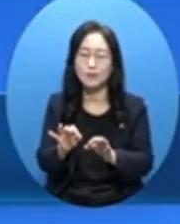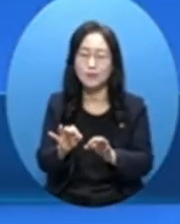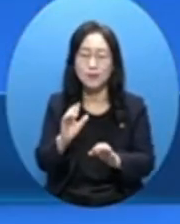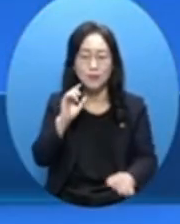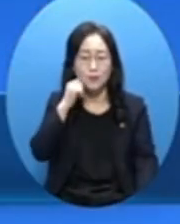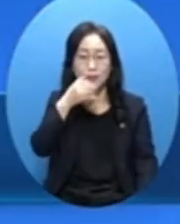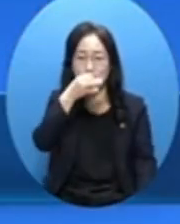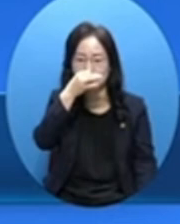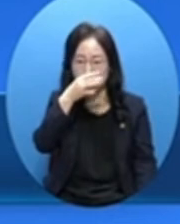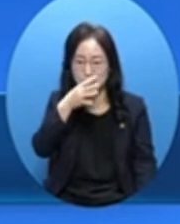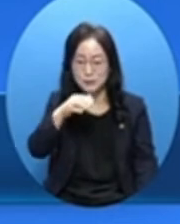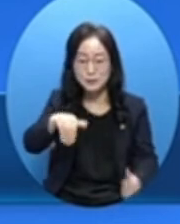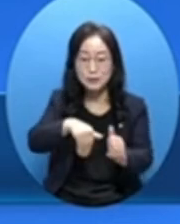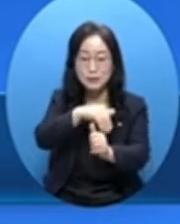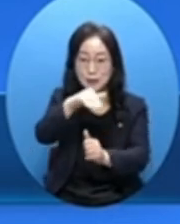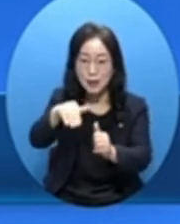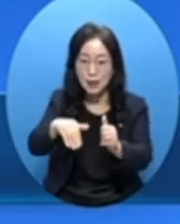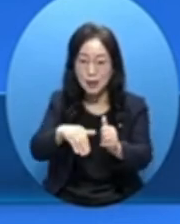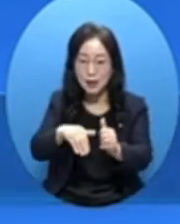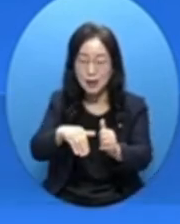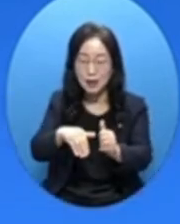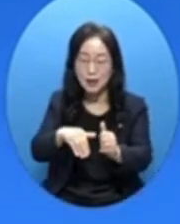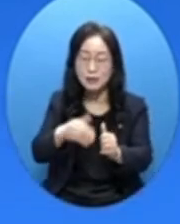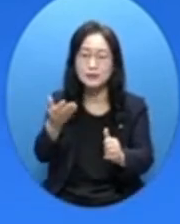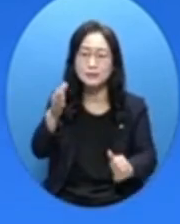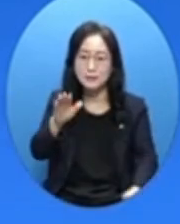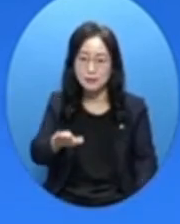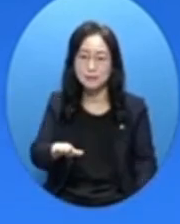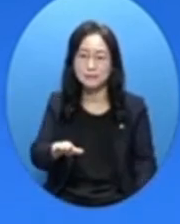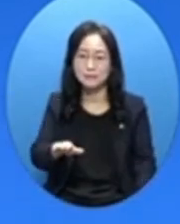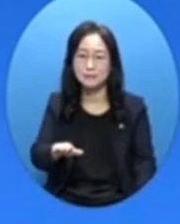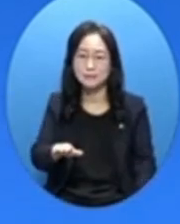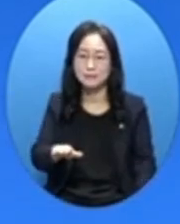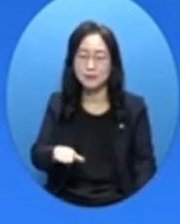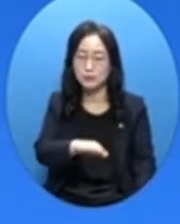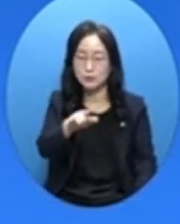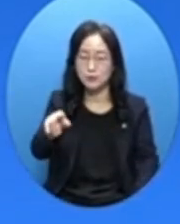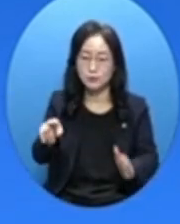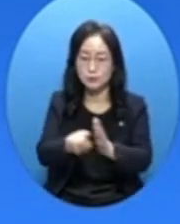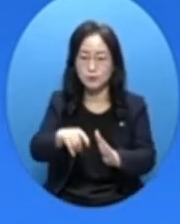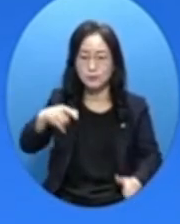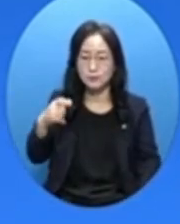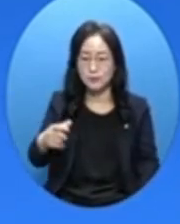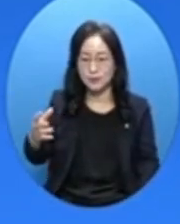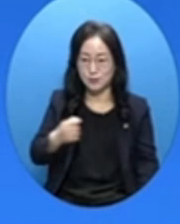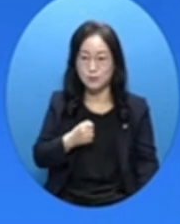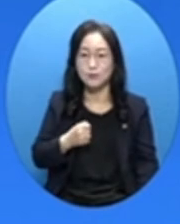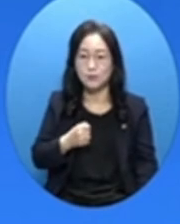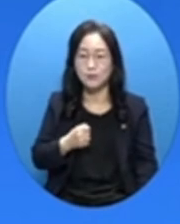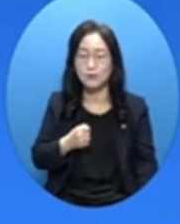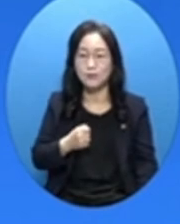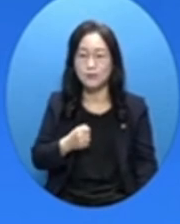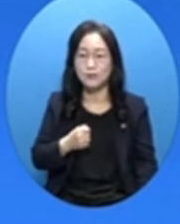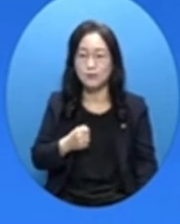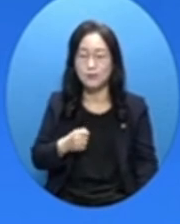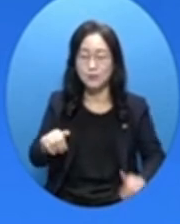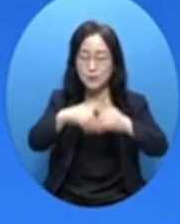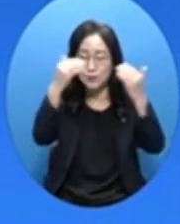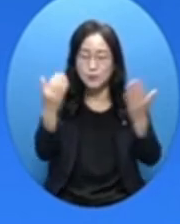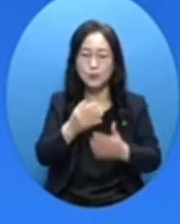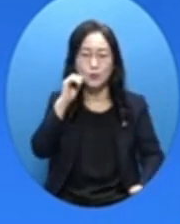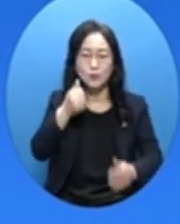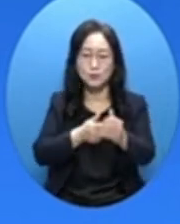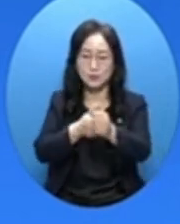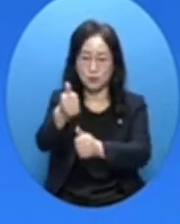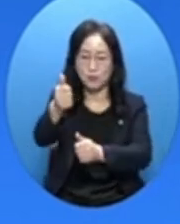어렵고 힘든 상황 속에 우리가 처했다 할지라도 우리가 굳센 믿음을 갖고 있으면 모든 어려움을